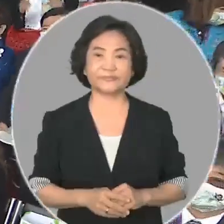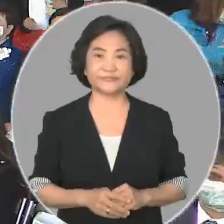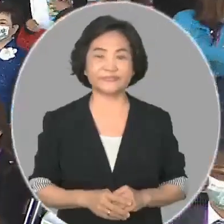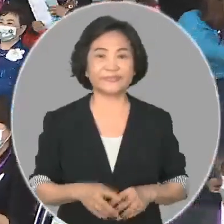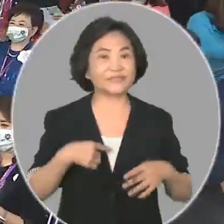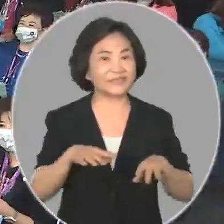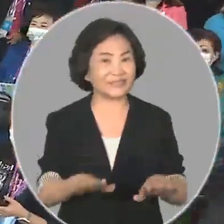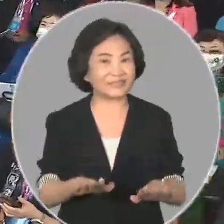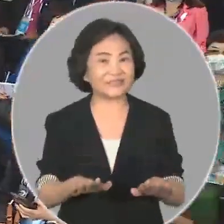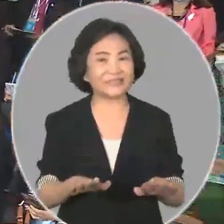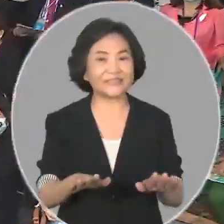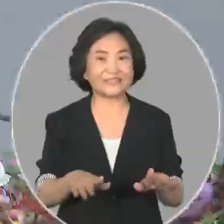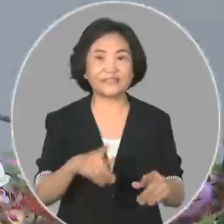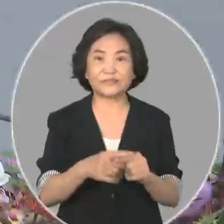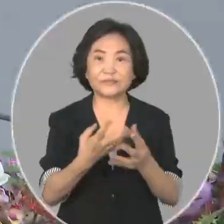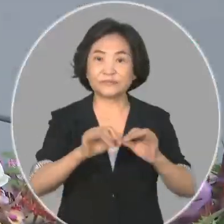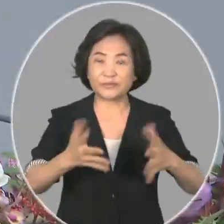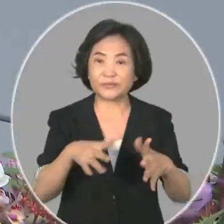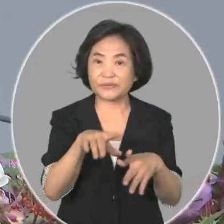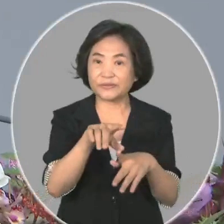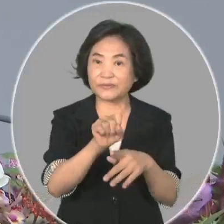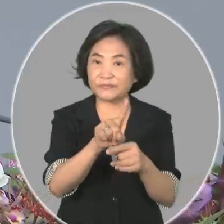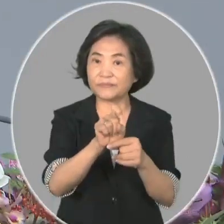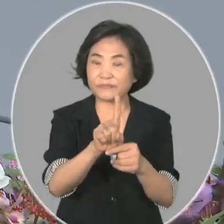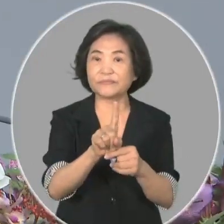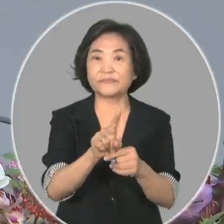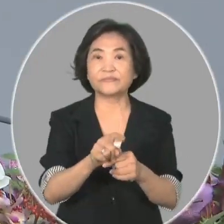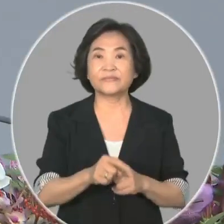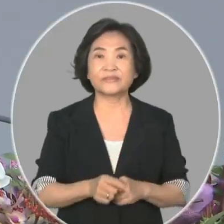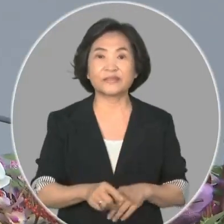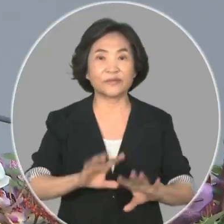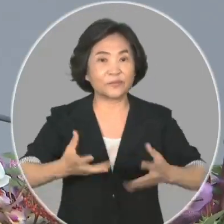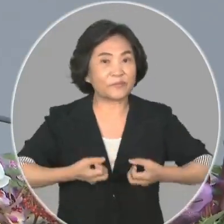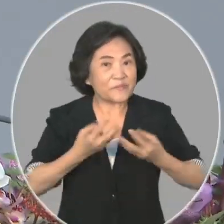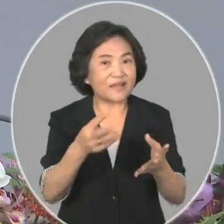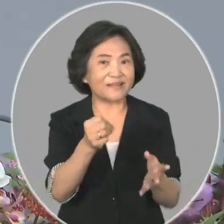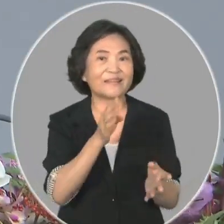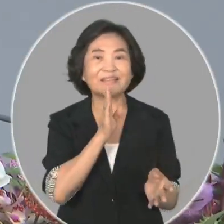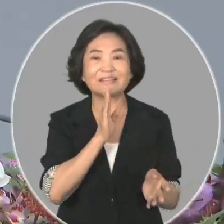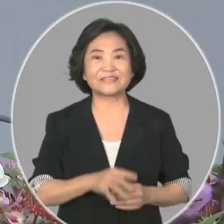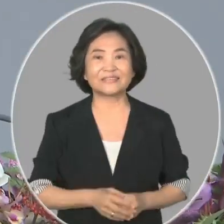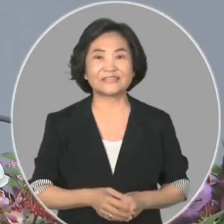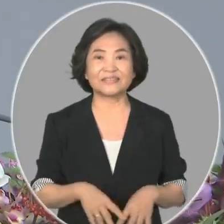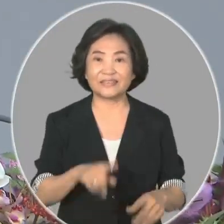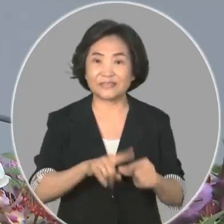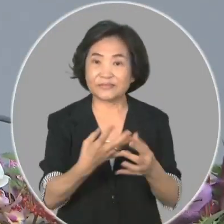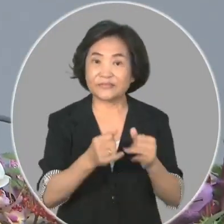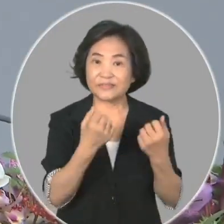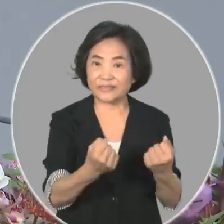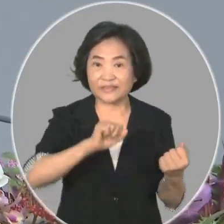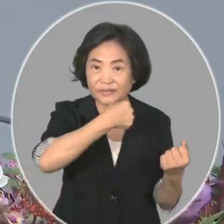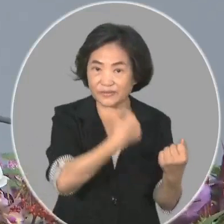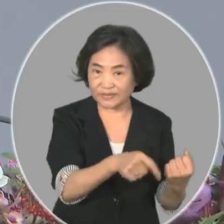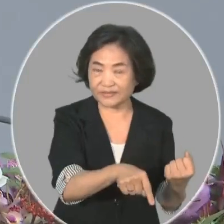今天是中华民国111年的国庆，也是中华民国立足台